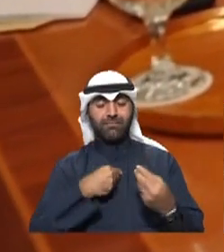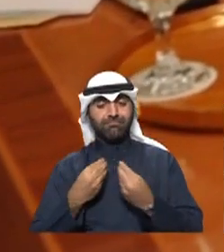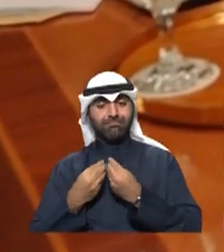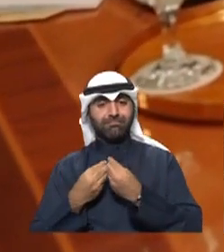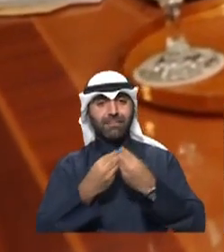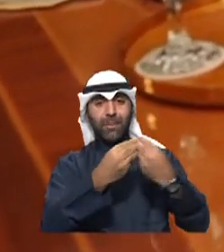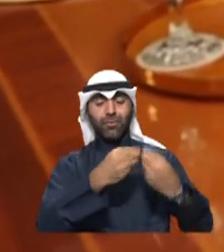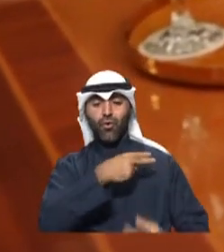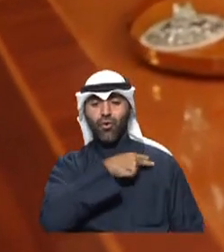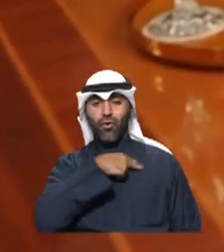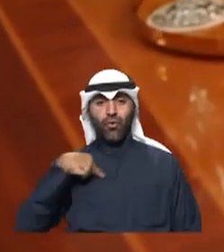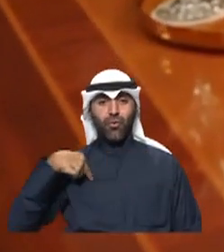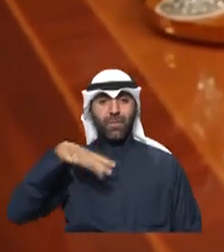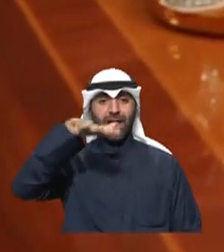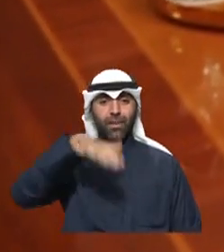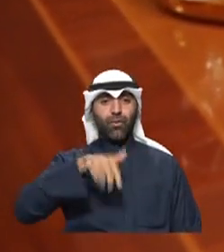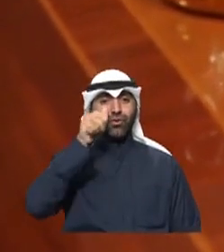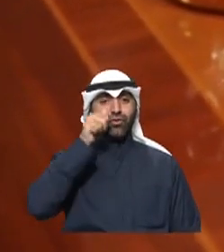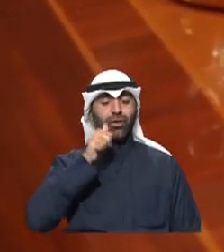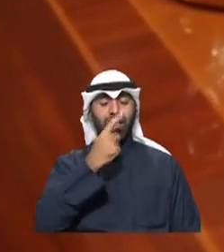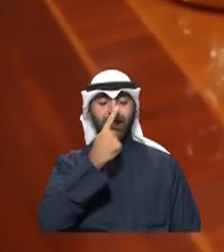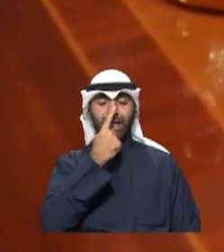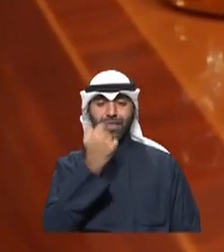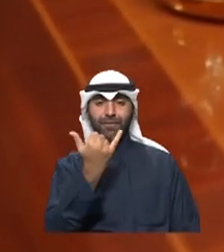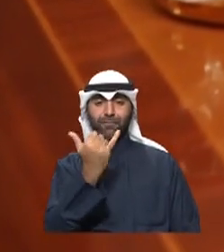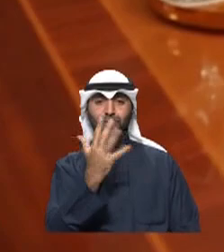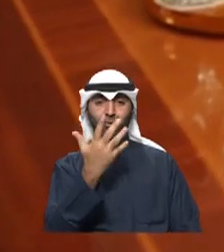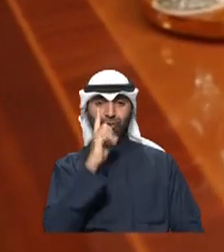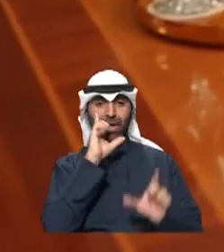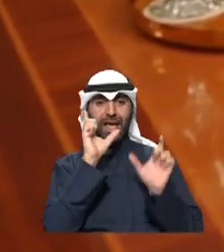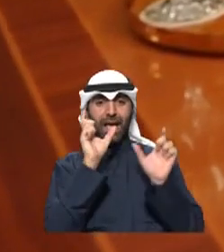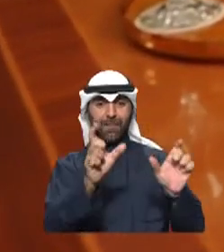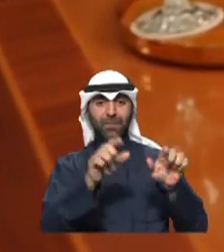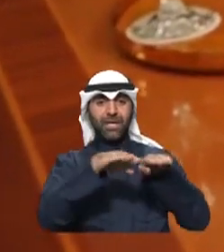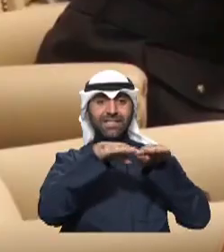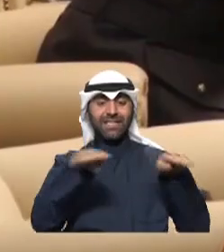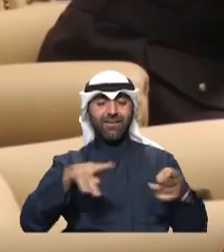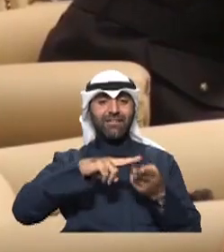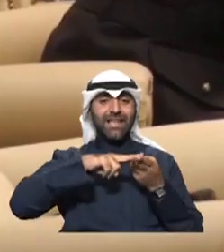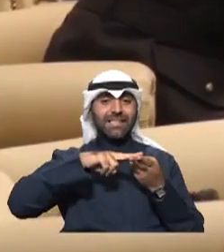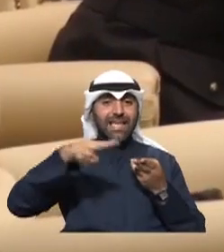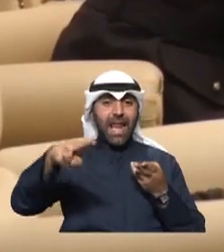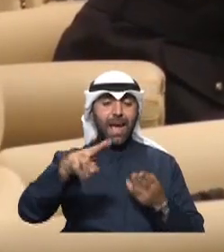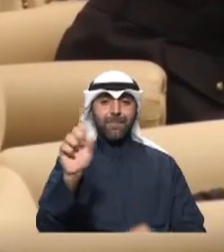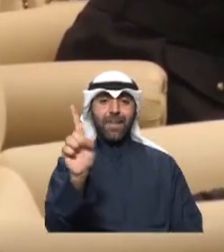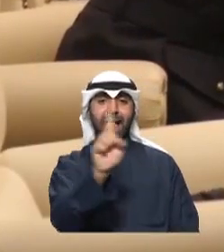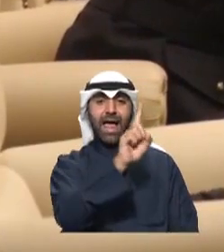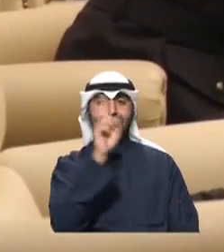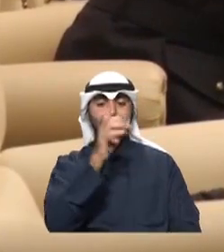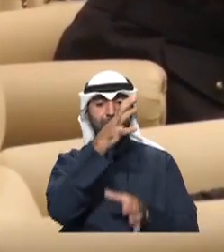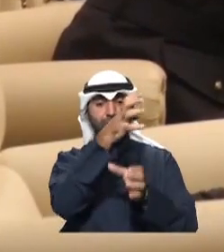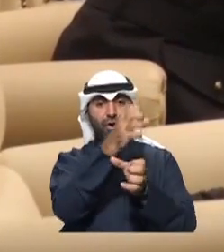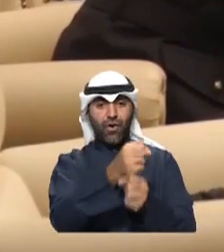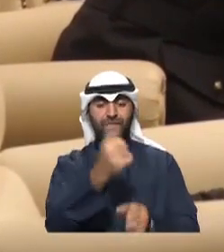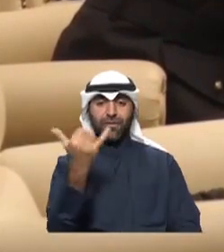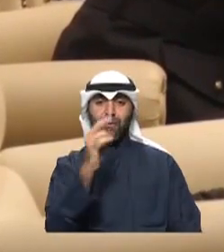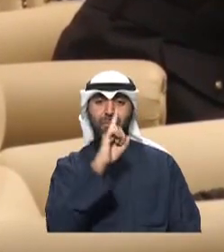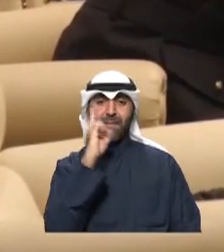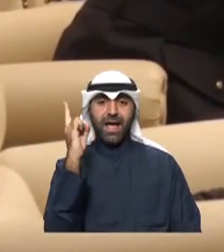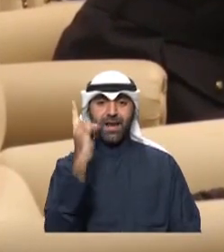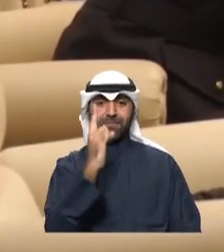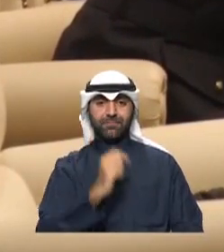تسهيل الحوار بين اطراف المرحله الانتقاليه ولكلنا من شانه تحقيق الامن والاستقرار والسلام في